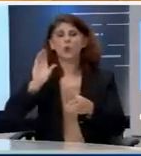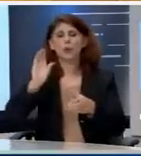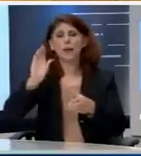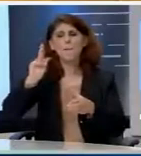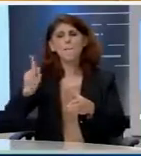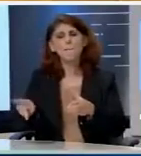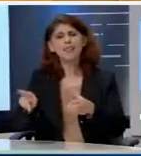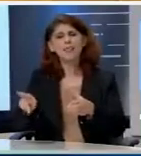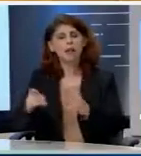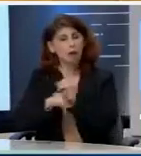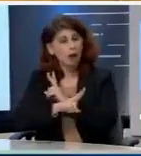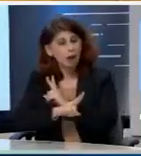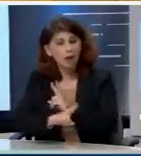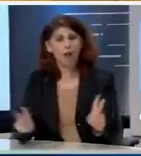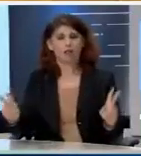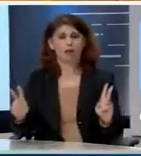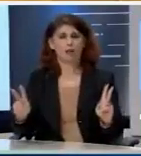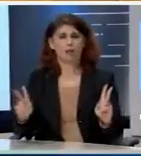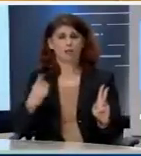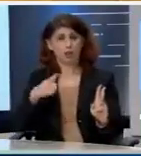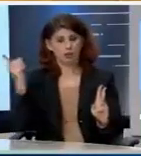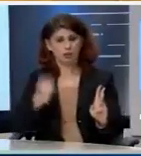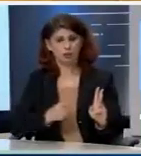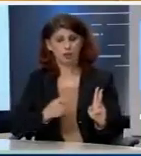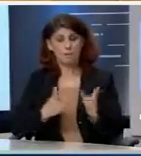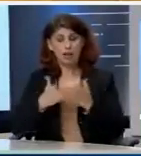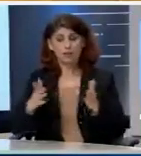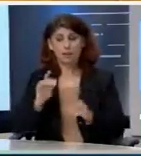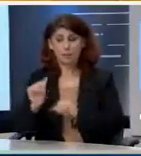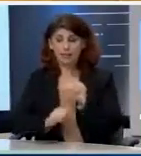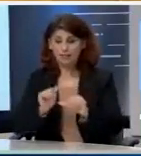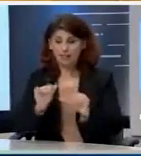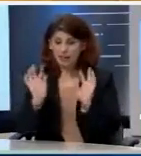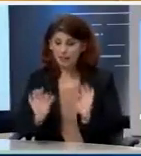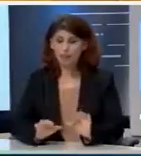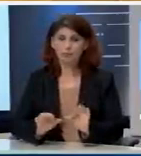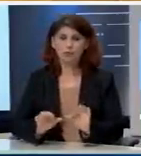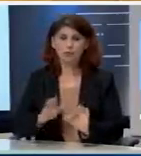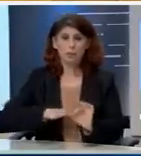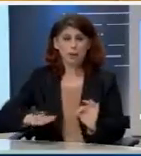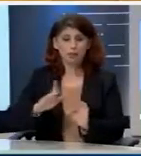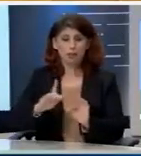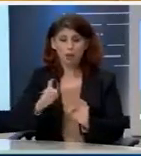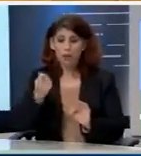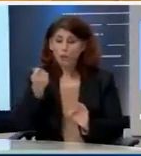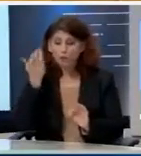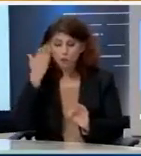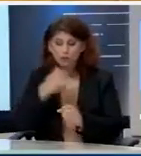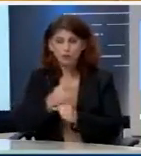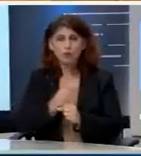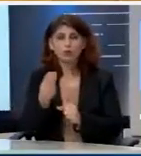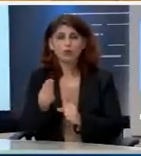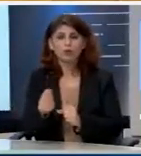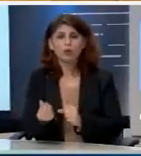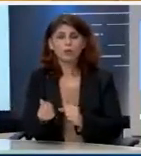να υπάρχει απόλυτη διαφάνεια. Η μεγαλύτερη όμως μεταρρύθμιση στο πεδίο της τιμολόγησης που έκανα ήταν ο τρόπος που